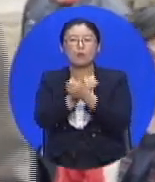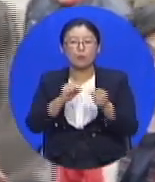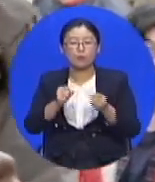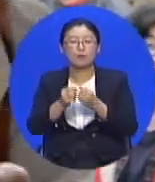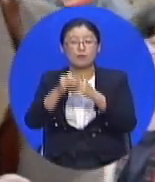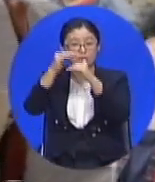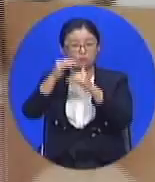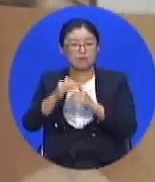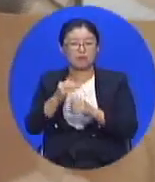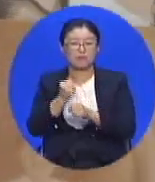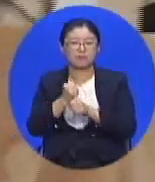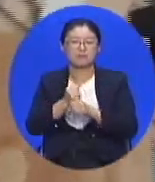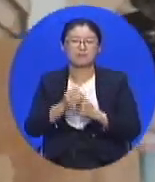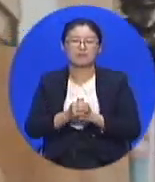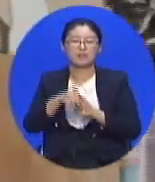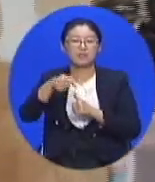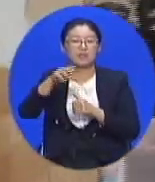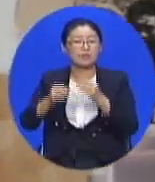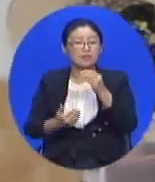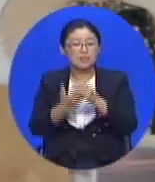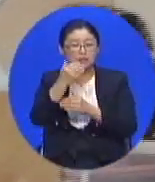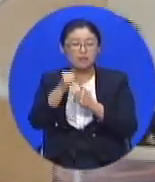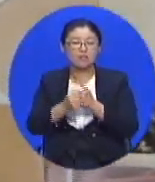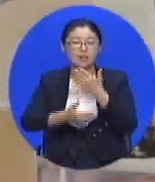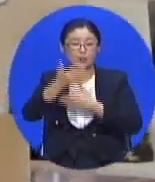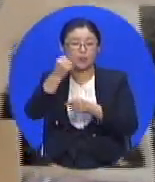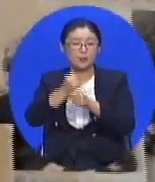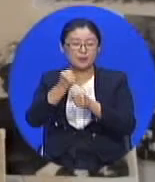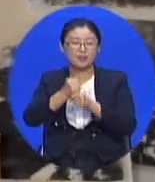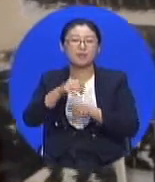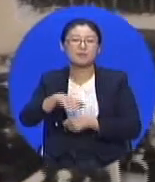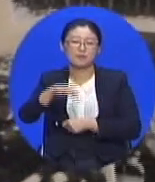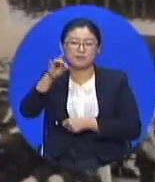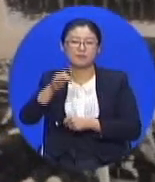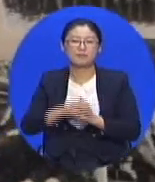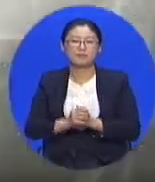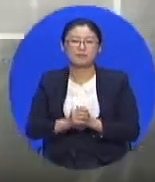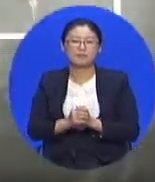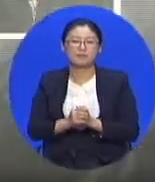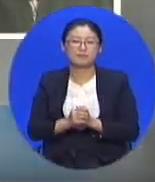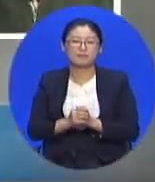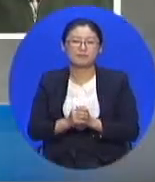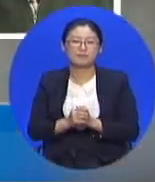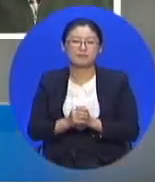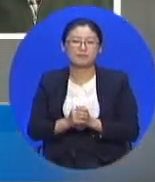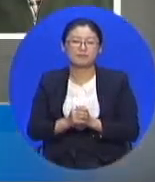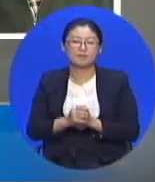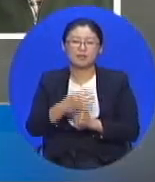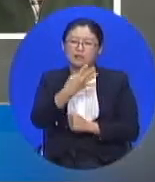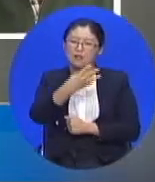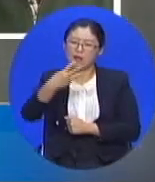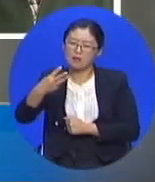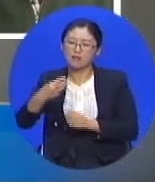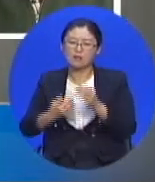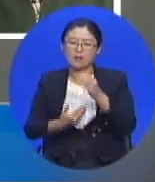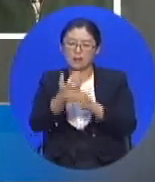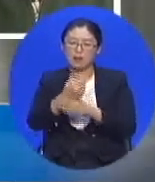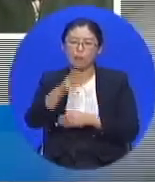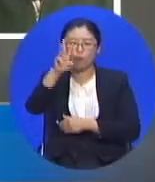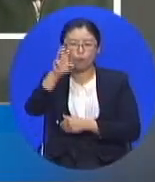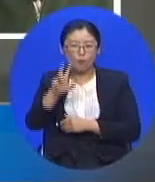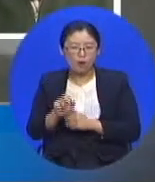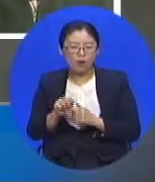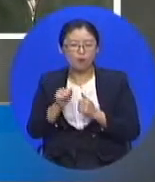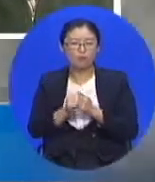그렸습니다. 거창 사건이 영화로 제작된 건 이번이 처음입니다. 4.3 사건이나 뭐 광주 민주화 운동이나